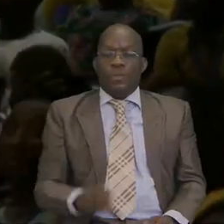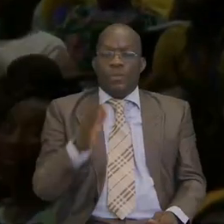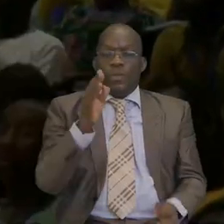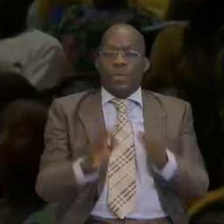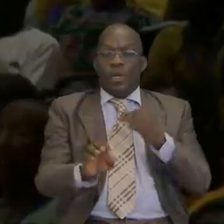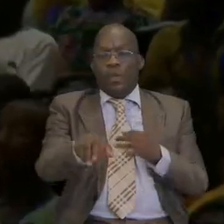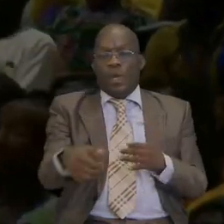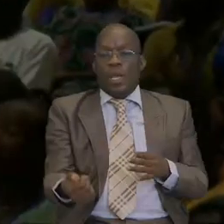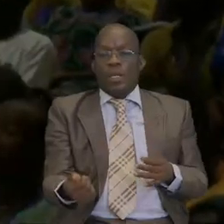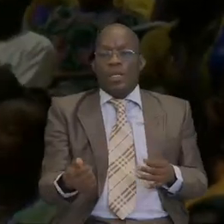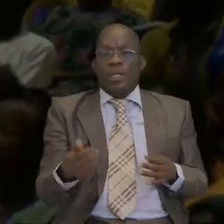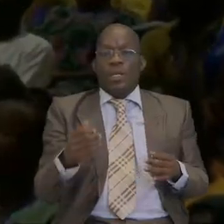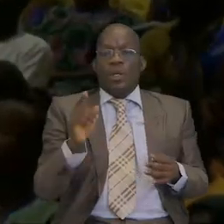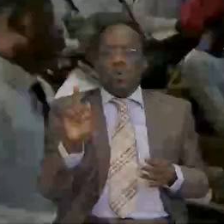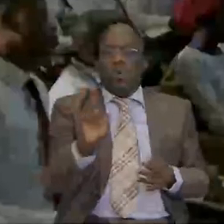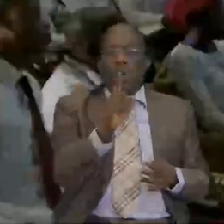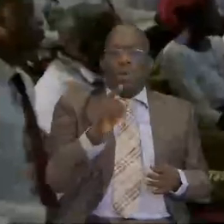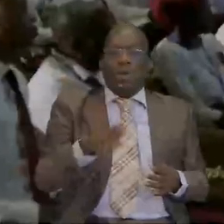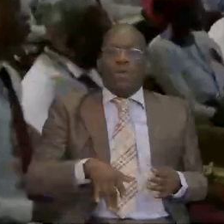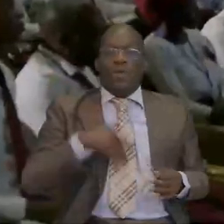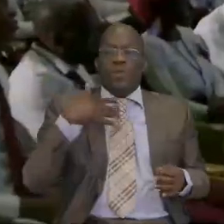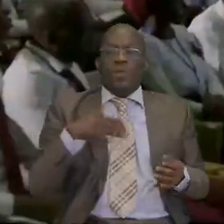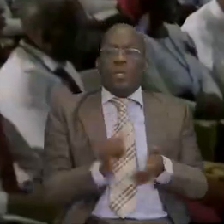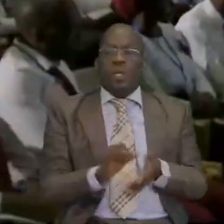Si quelqu'un se sent comme un zéro,